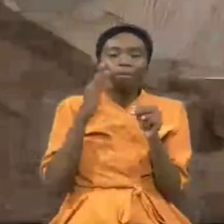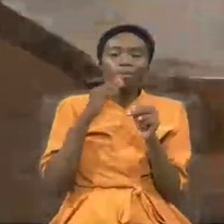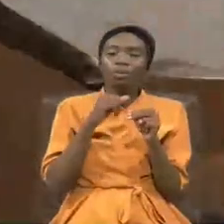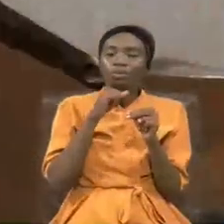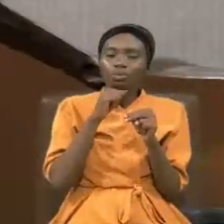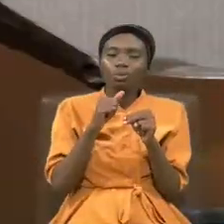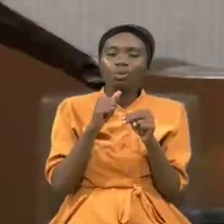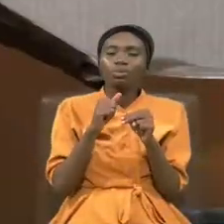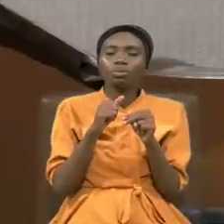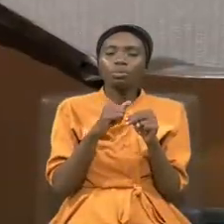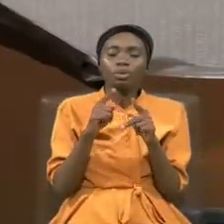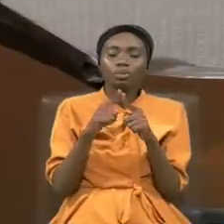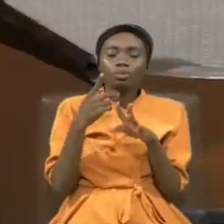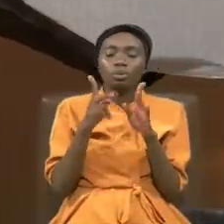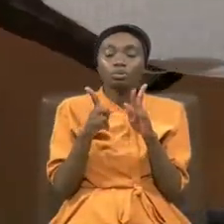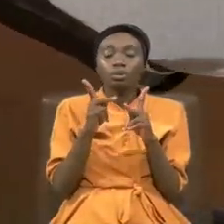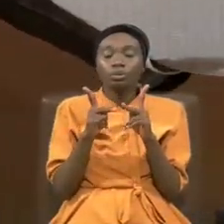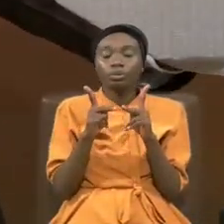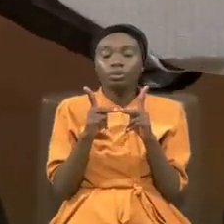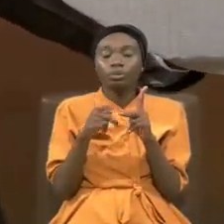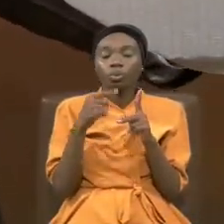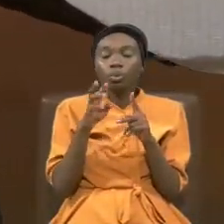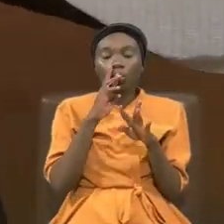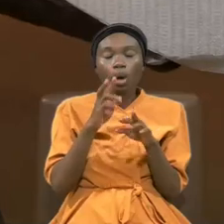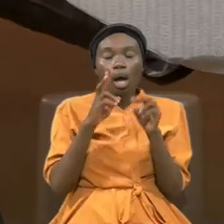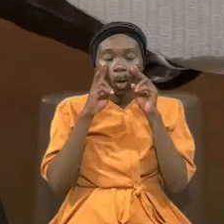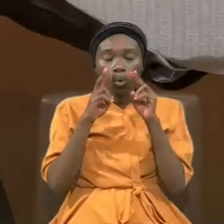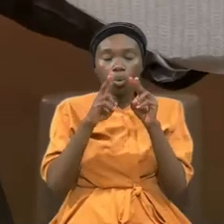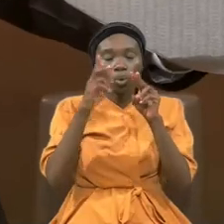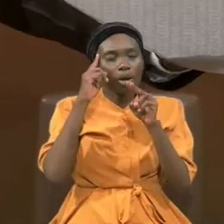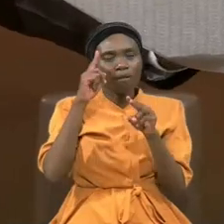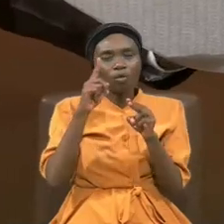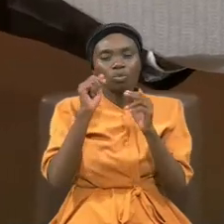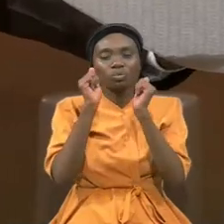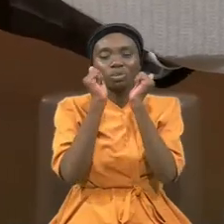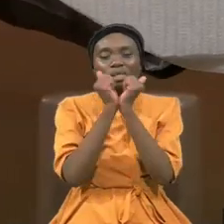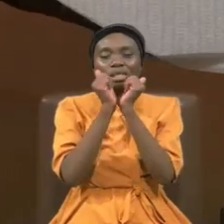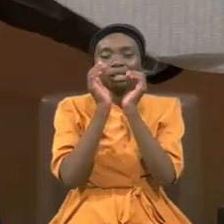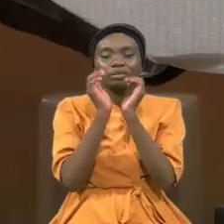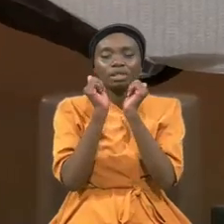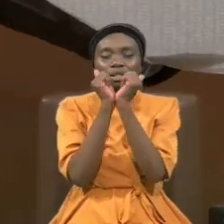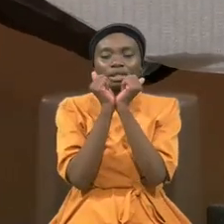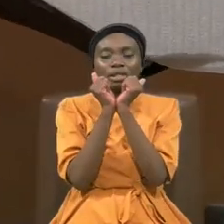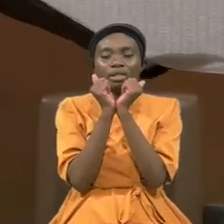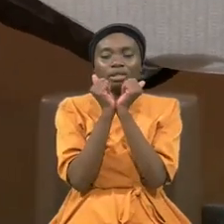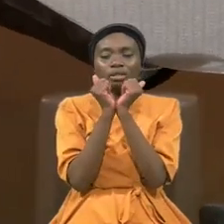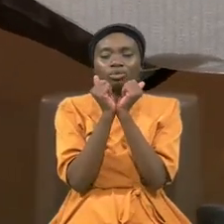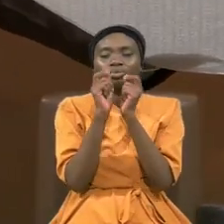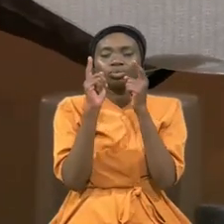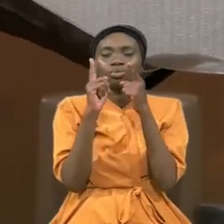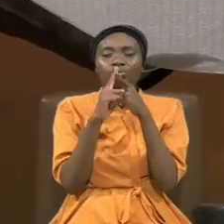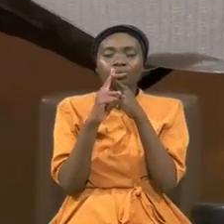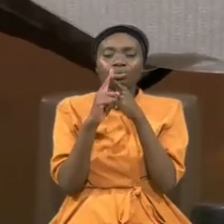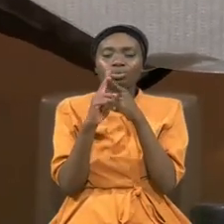nous n'allons plus compromettre, nous n'allons plus fléchir nos genoux devant les gens qui cherchent des